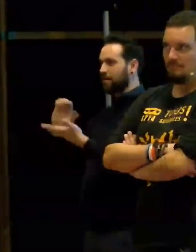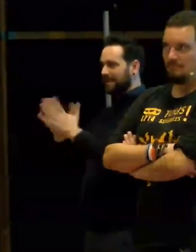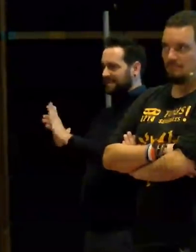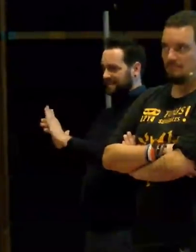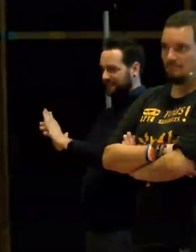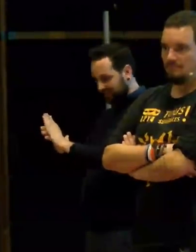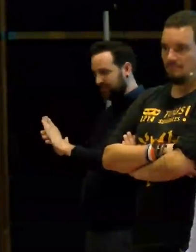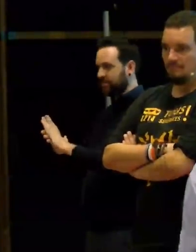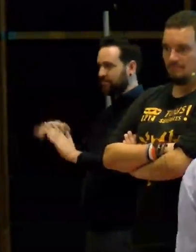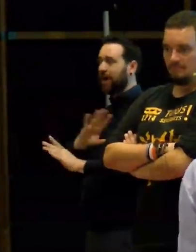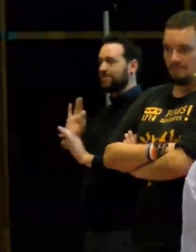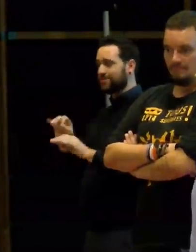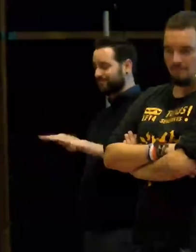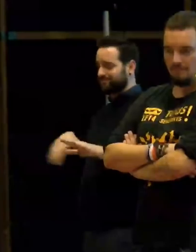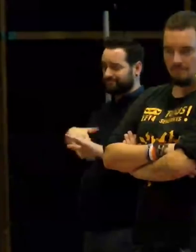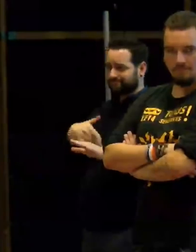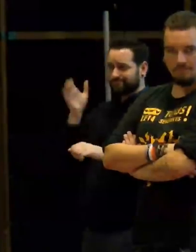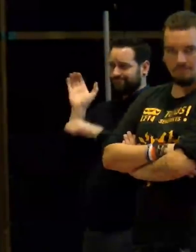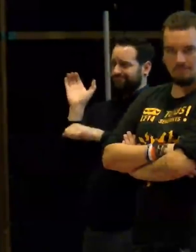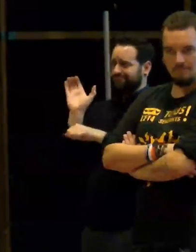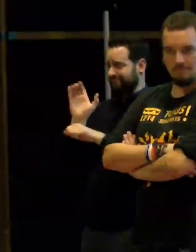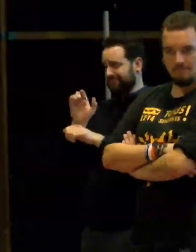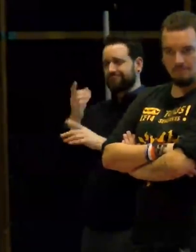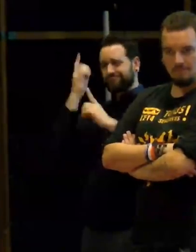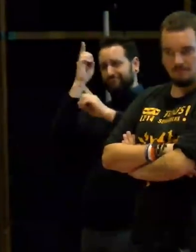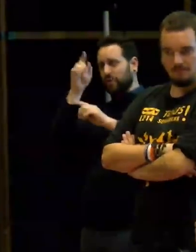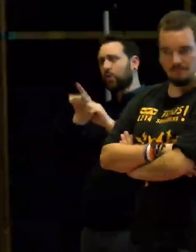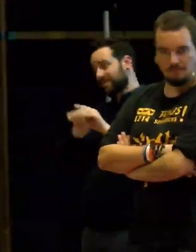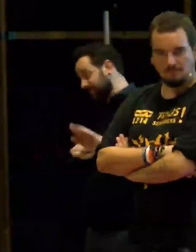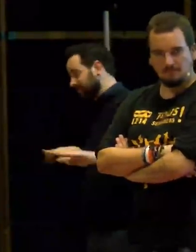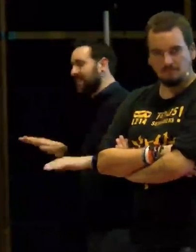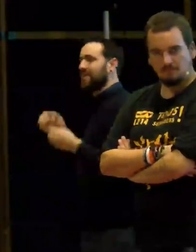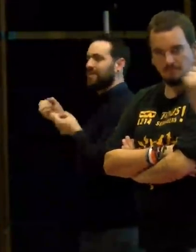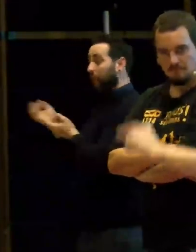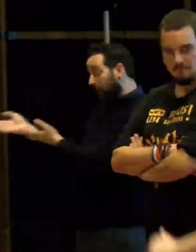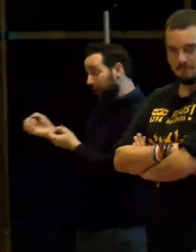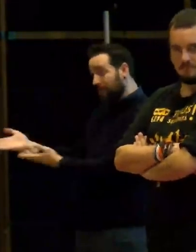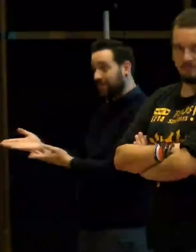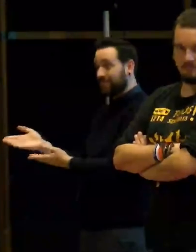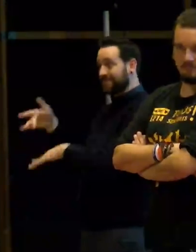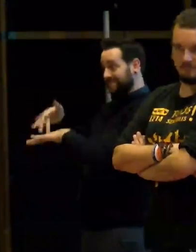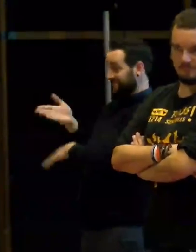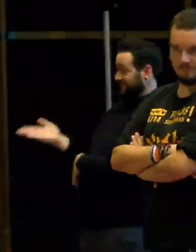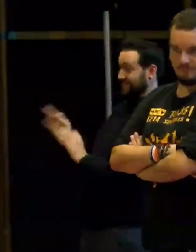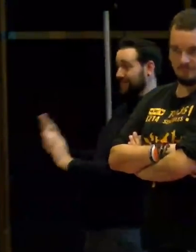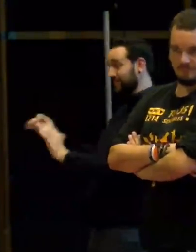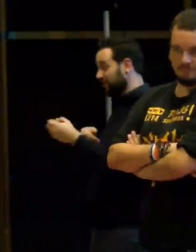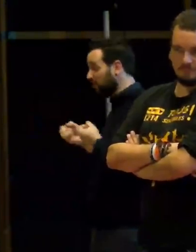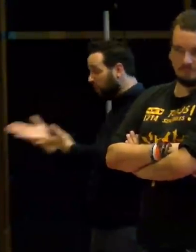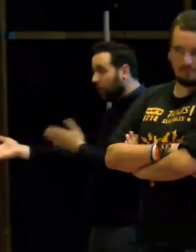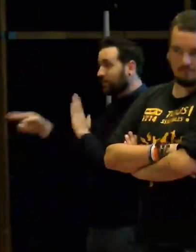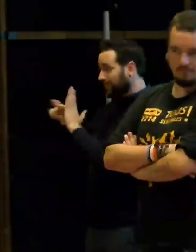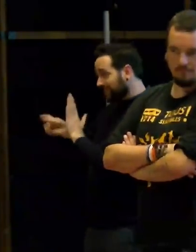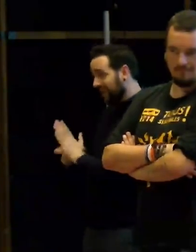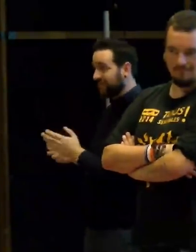association qui propose. Et alors, ce qui marche le plus sur Vegan Pratique, vous avez de la nutrition, vous avez des conseils, et ce qui marche le plus, c'est